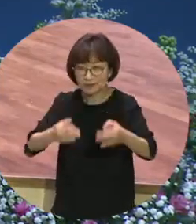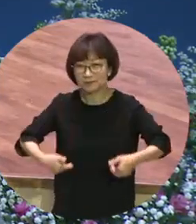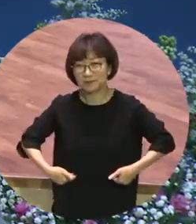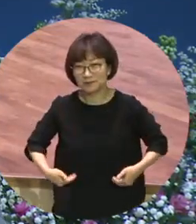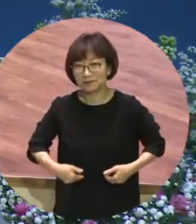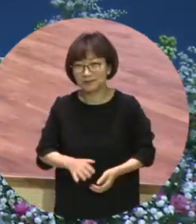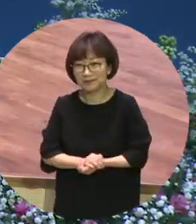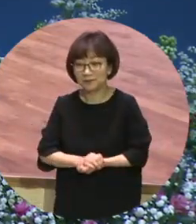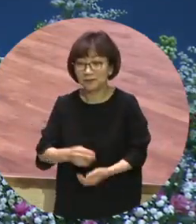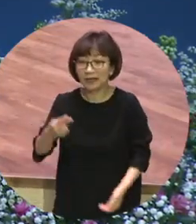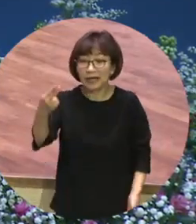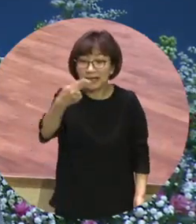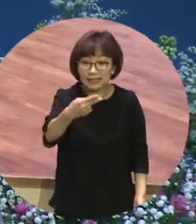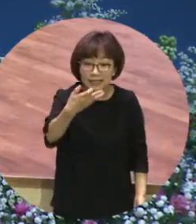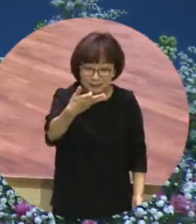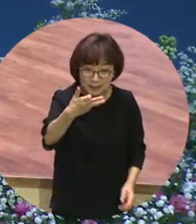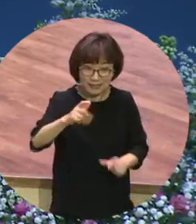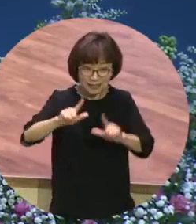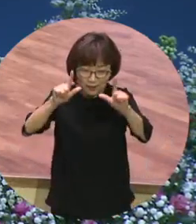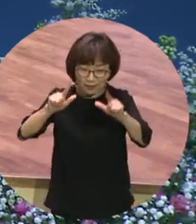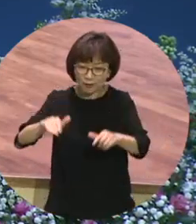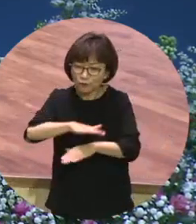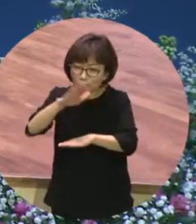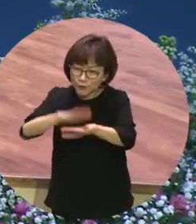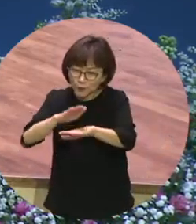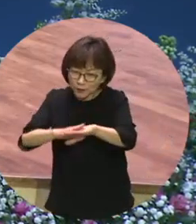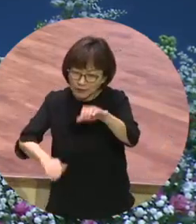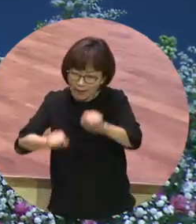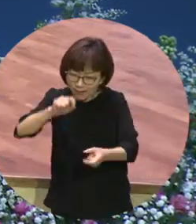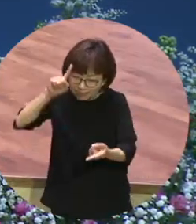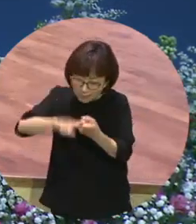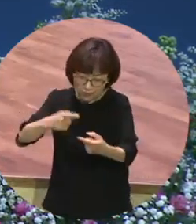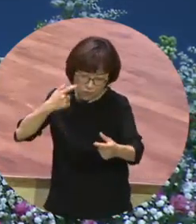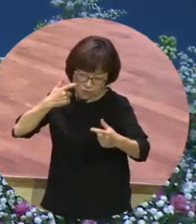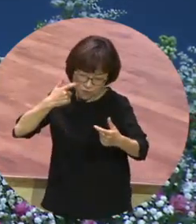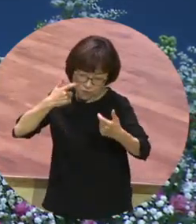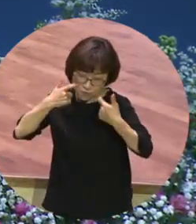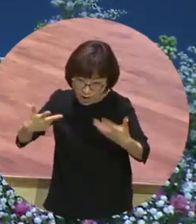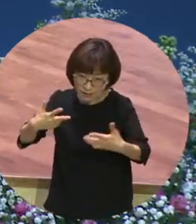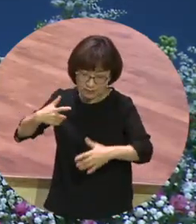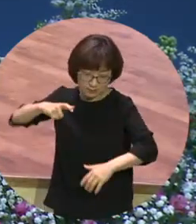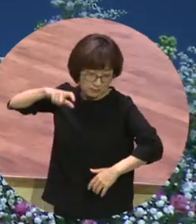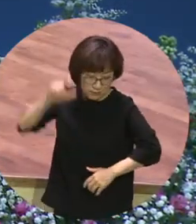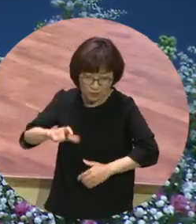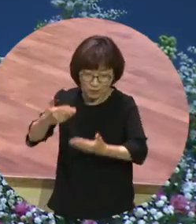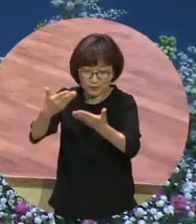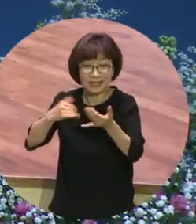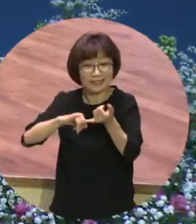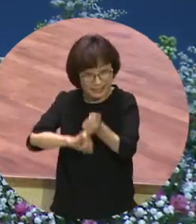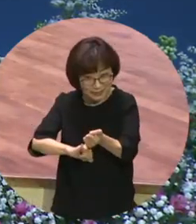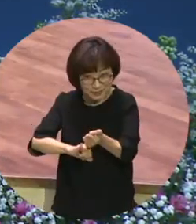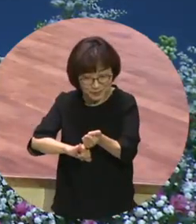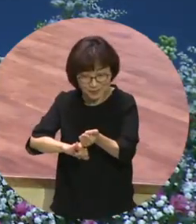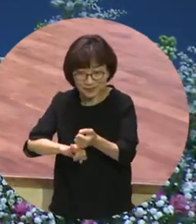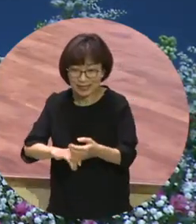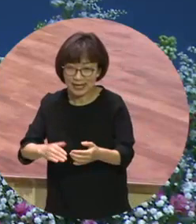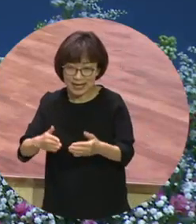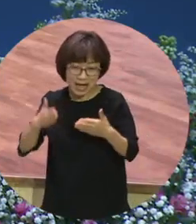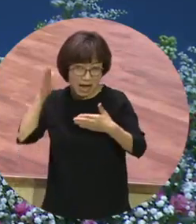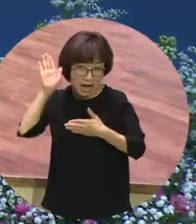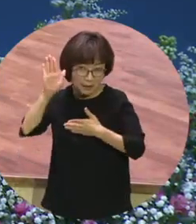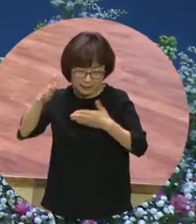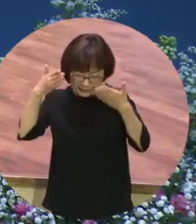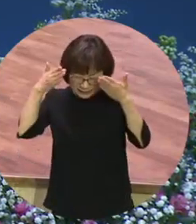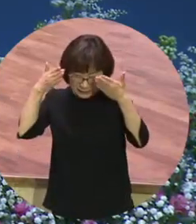2018년 하나님께서 우리의 손에 행한 일을 경고하게 하실 것이라는 언약을 붙잡고 출발했습니다. 집중 특별 새벽기도